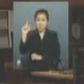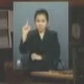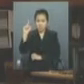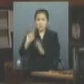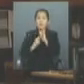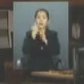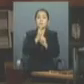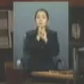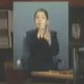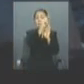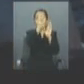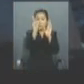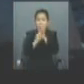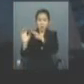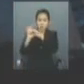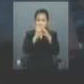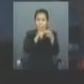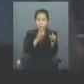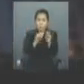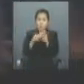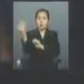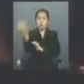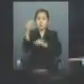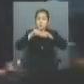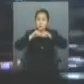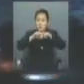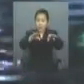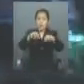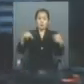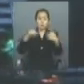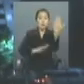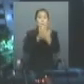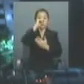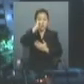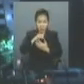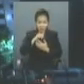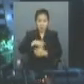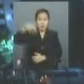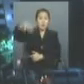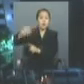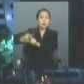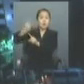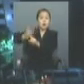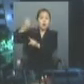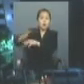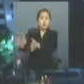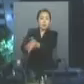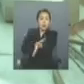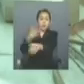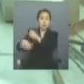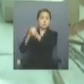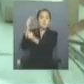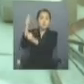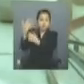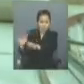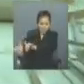ชบัญญัติองค์การกระจายเสียงและแพร่ภาพสาธารณะแห่งประเทศไทยโดยใช้ที่ทำการชั่วคราวมากว่า3ปีซึ่งการย้ายเ